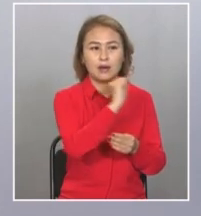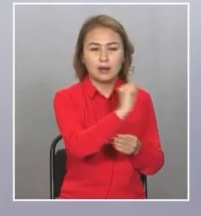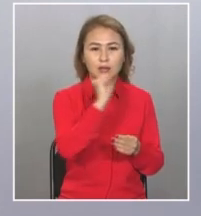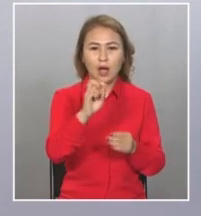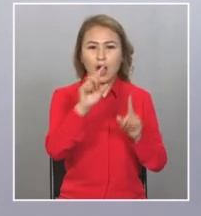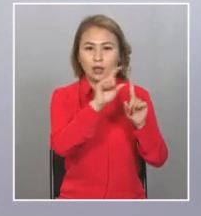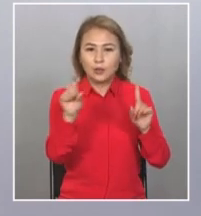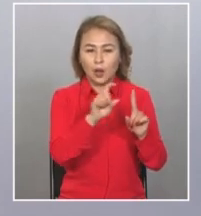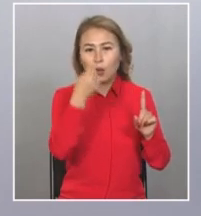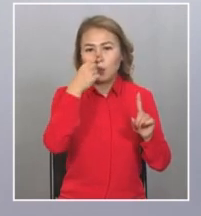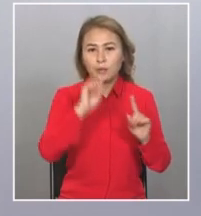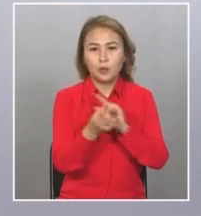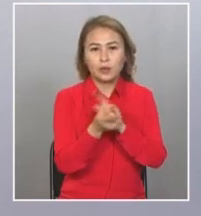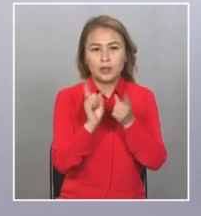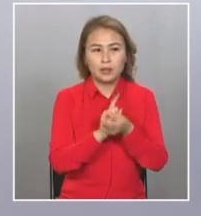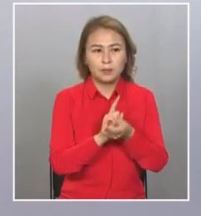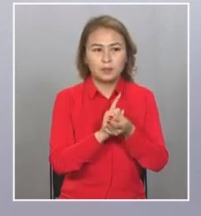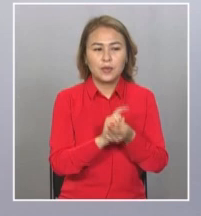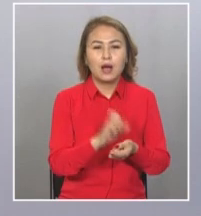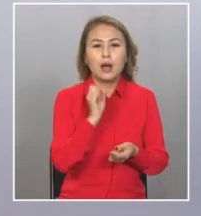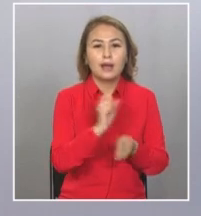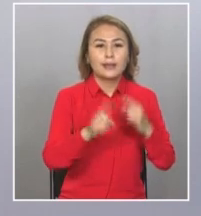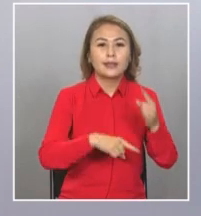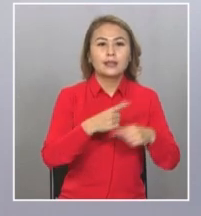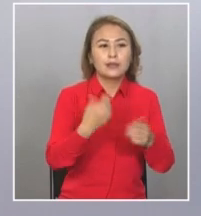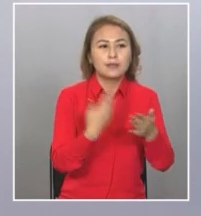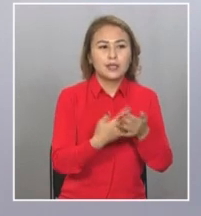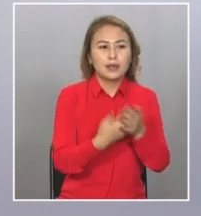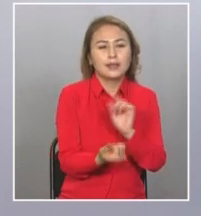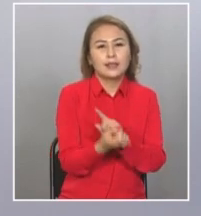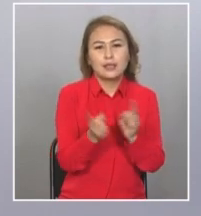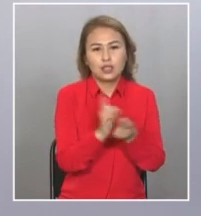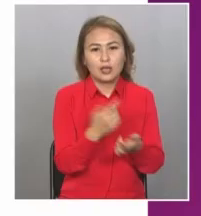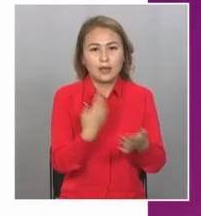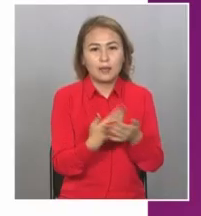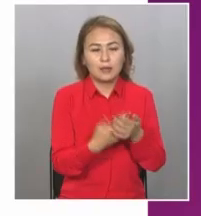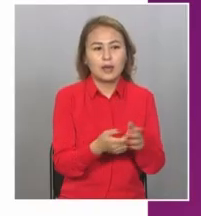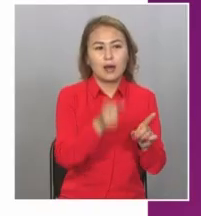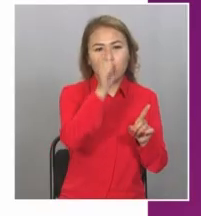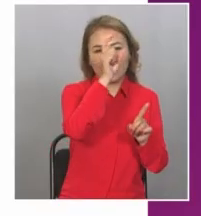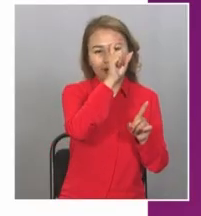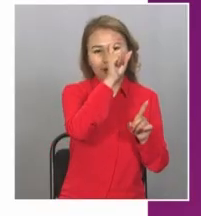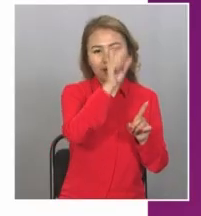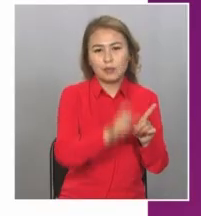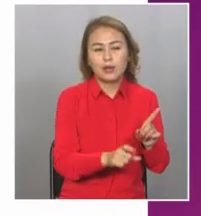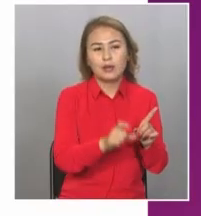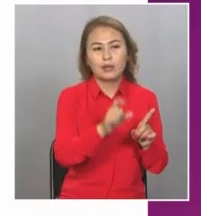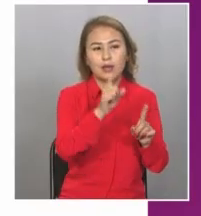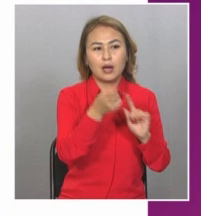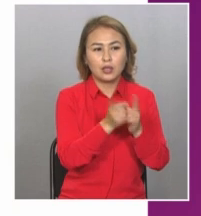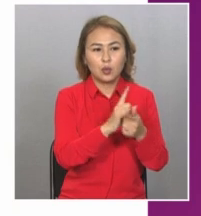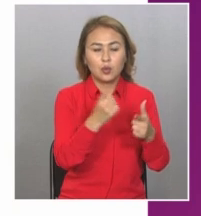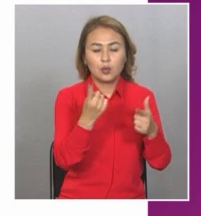жол нөмірі өзгереді. Келесі мысалда, керісінше, баған атауы